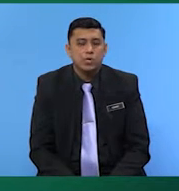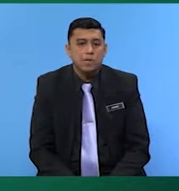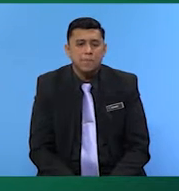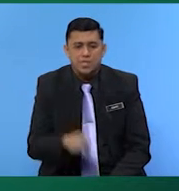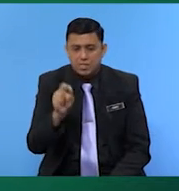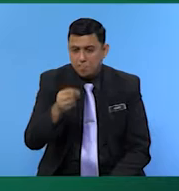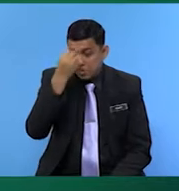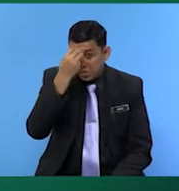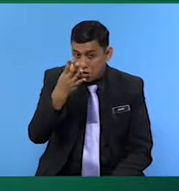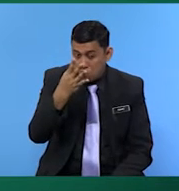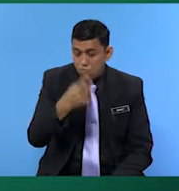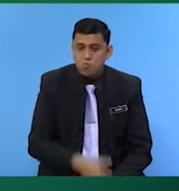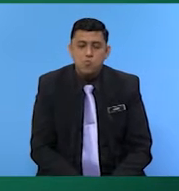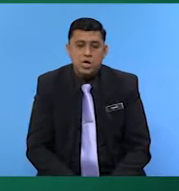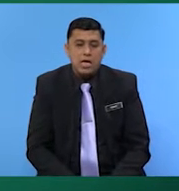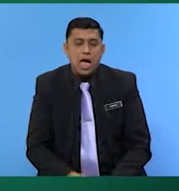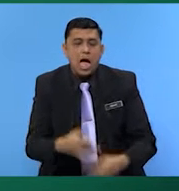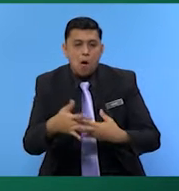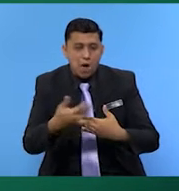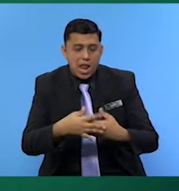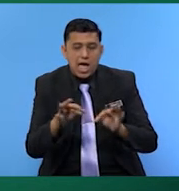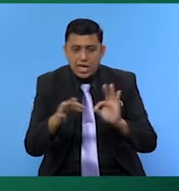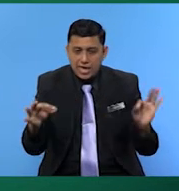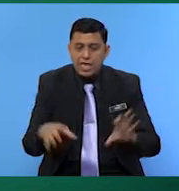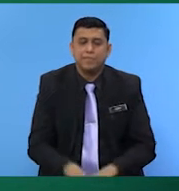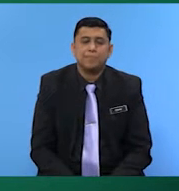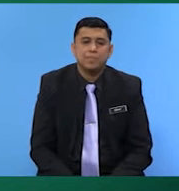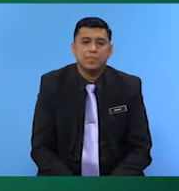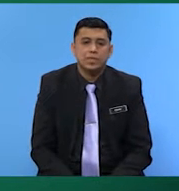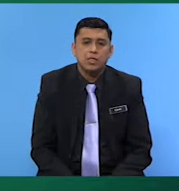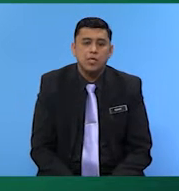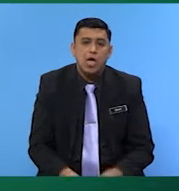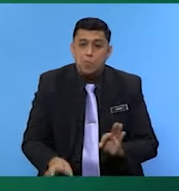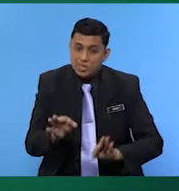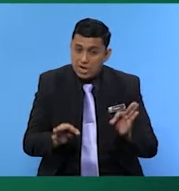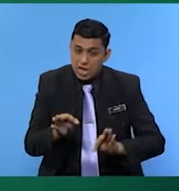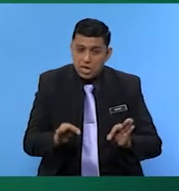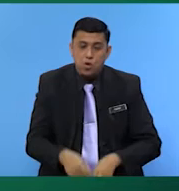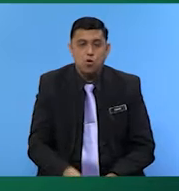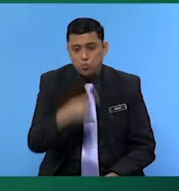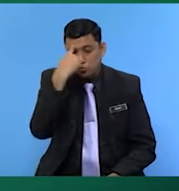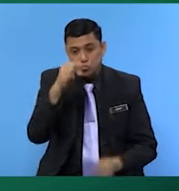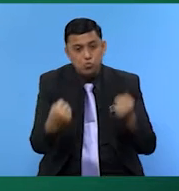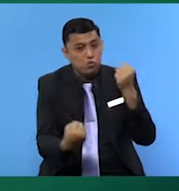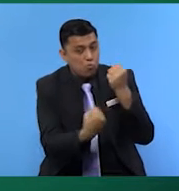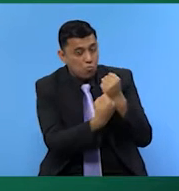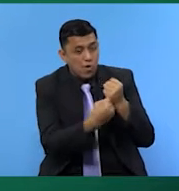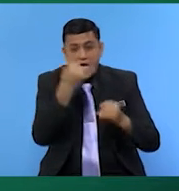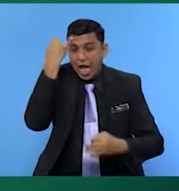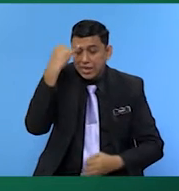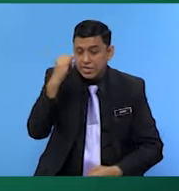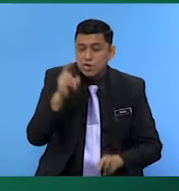perlu dikemukakan di ayat permulaan setiap perenggan idea. Seterusnya, hujah atau penerangan untuk menyokong idea utama